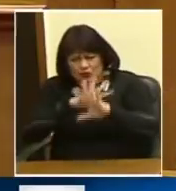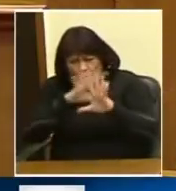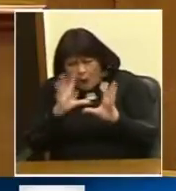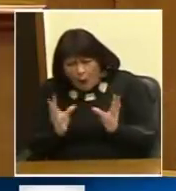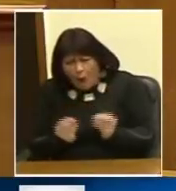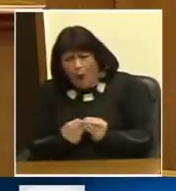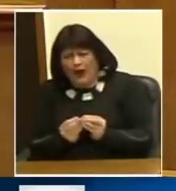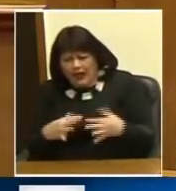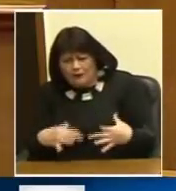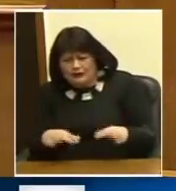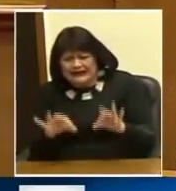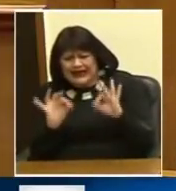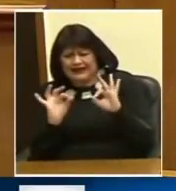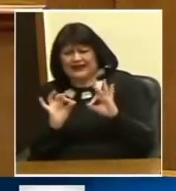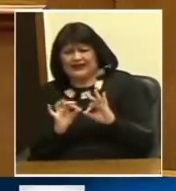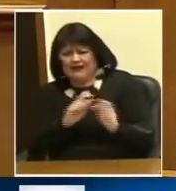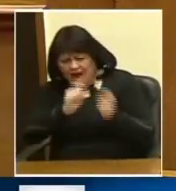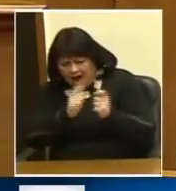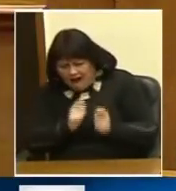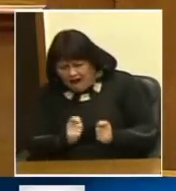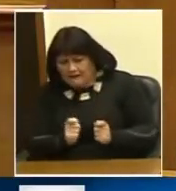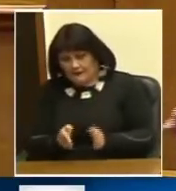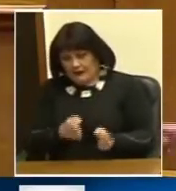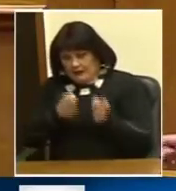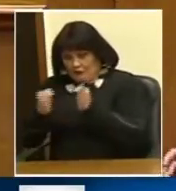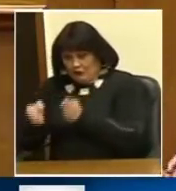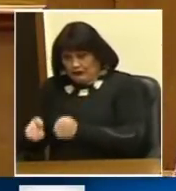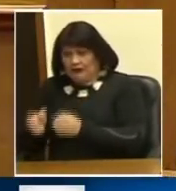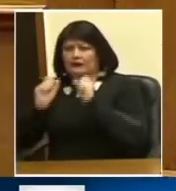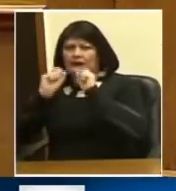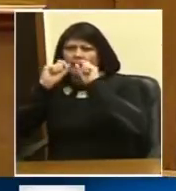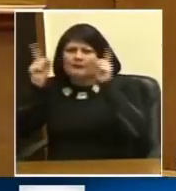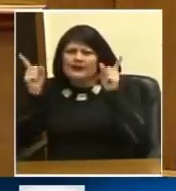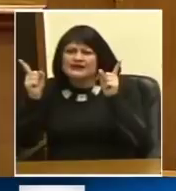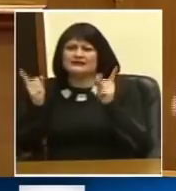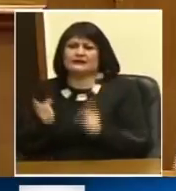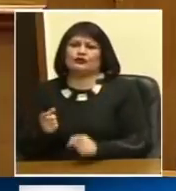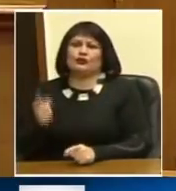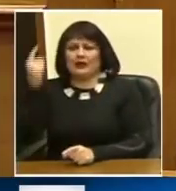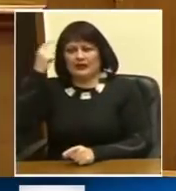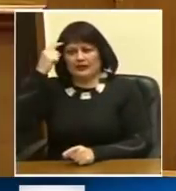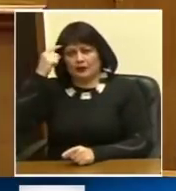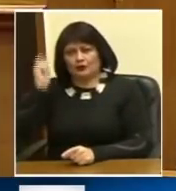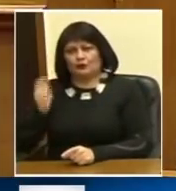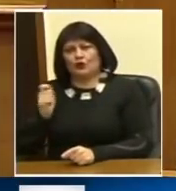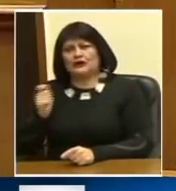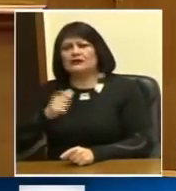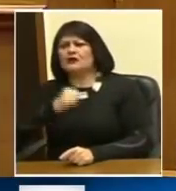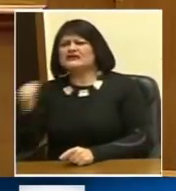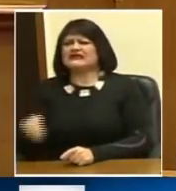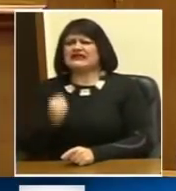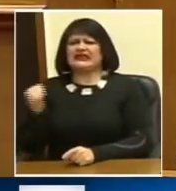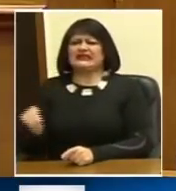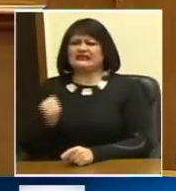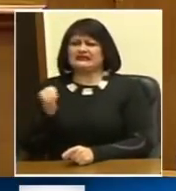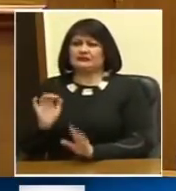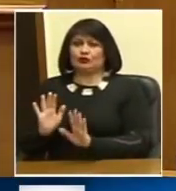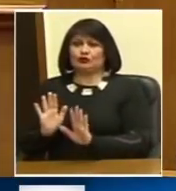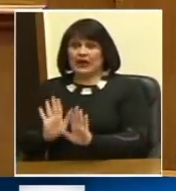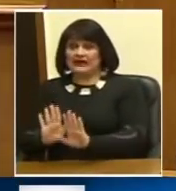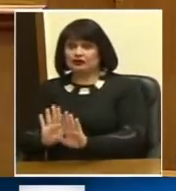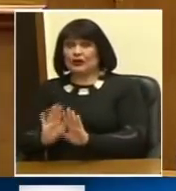ριζικά. Και απ' την άλλη υπάρχει ένας απίστευτος ιδεολογικός και πολιτικός συντηρητισμός να μείνουν τα